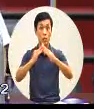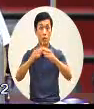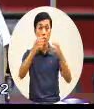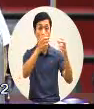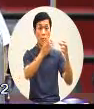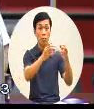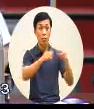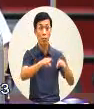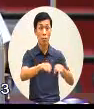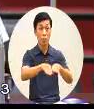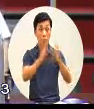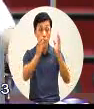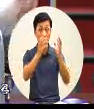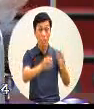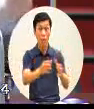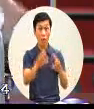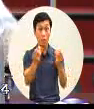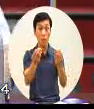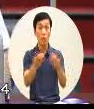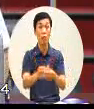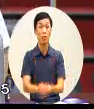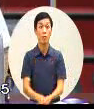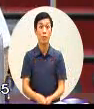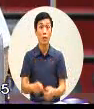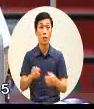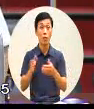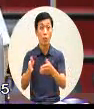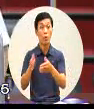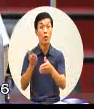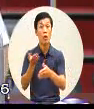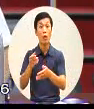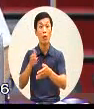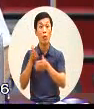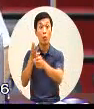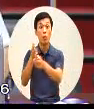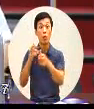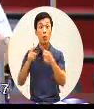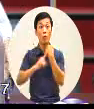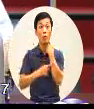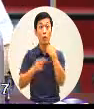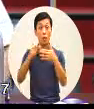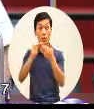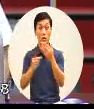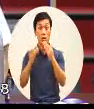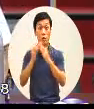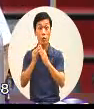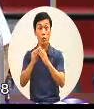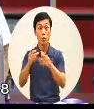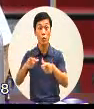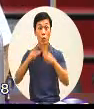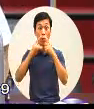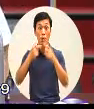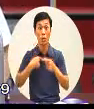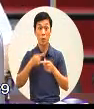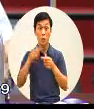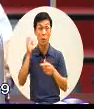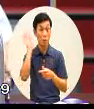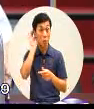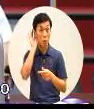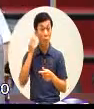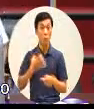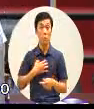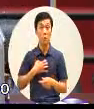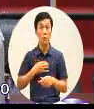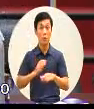施啊，当然实施我头多听听诶。法制局的答复解释啊，我有一点怕，解